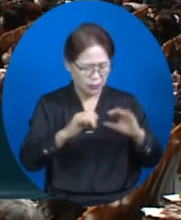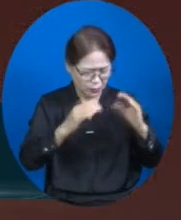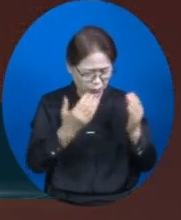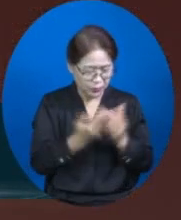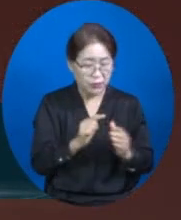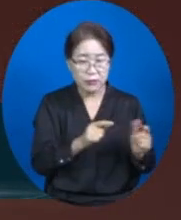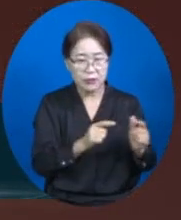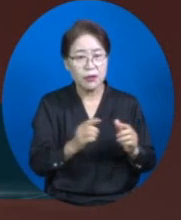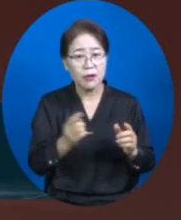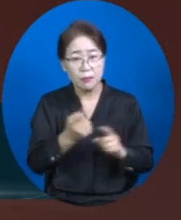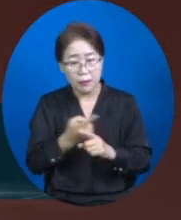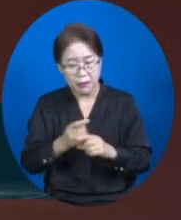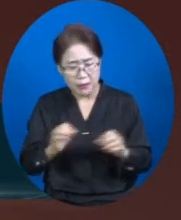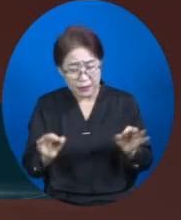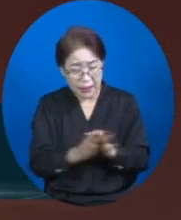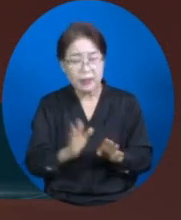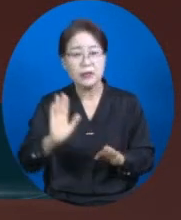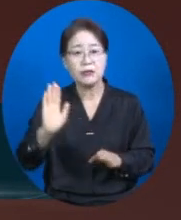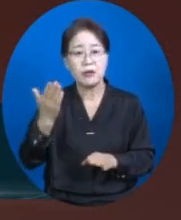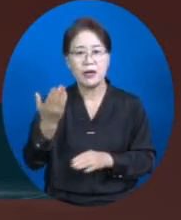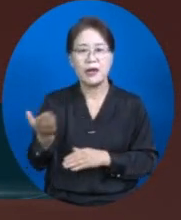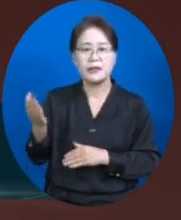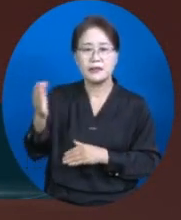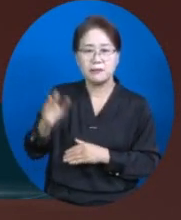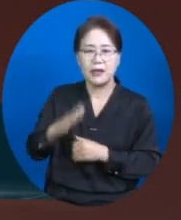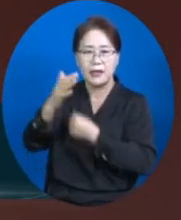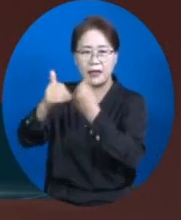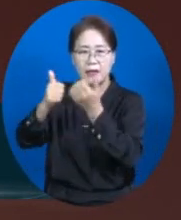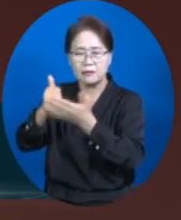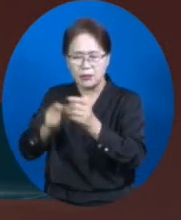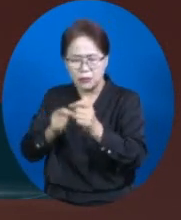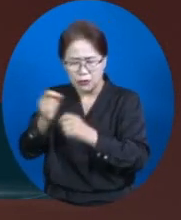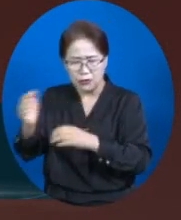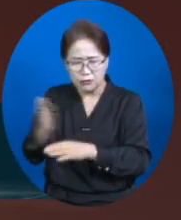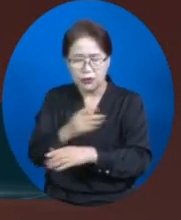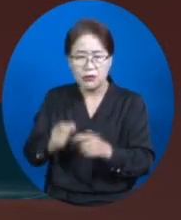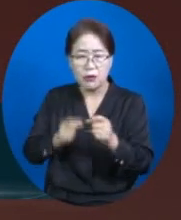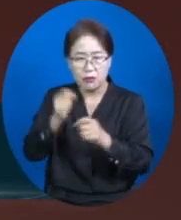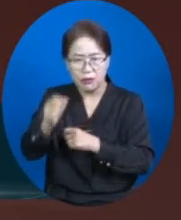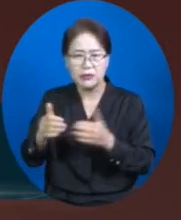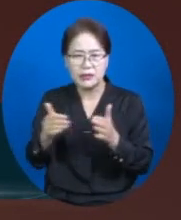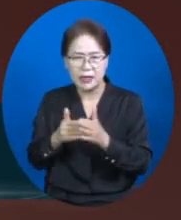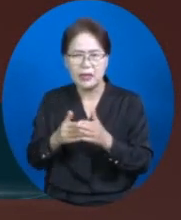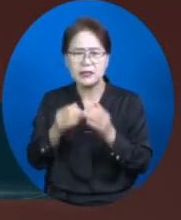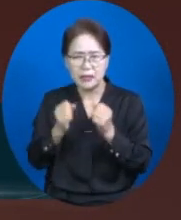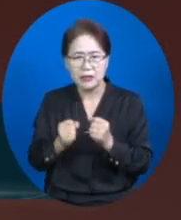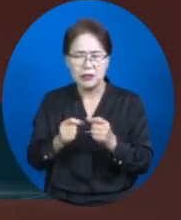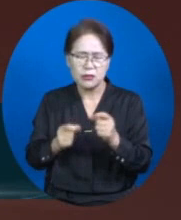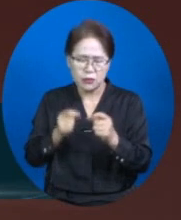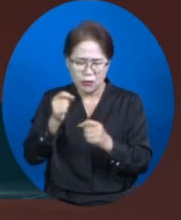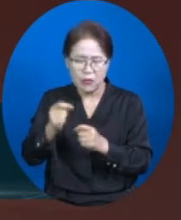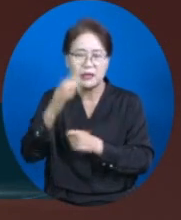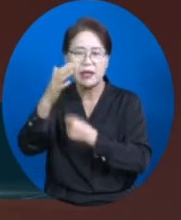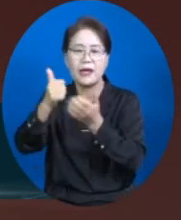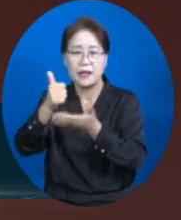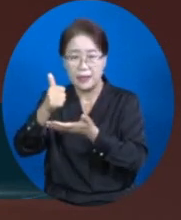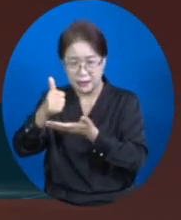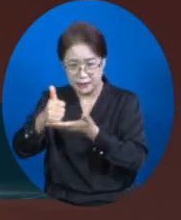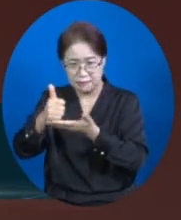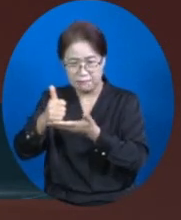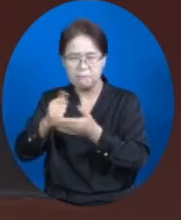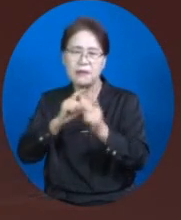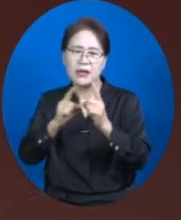것들은 변하죠 사라지죠 그렇지만 우리 하나님은 영원부터 영원까지 존재하시는 영원하신 하나님이시라고